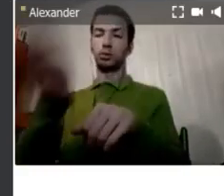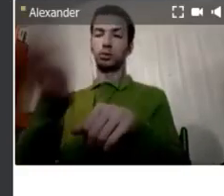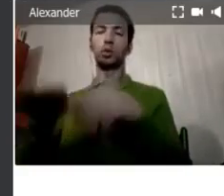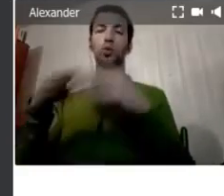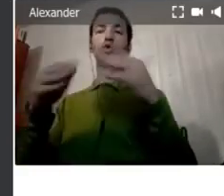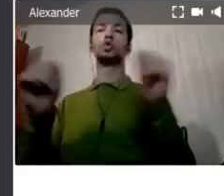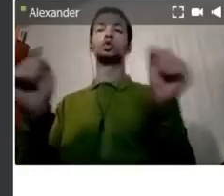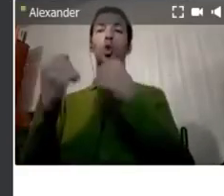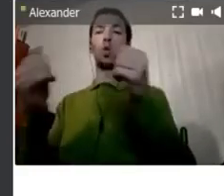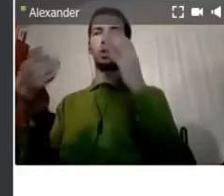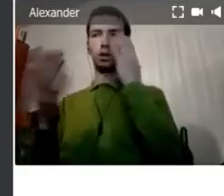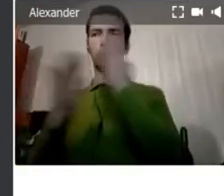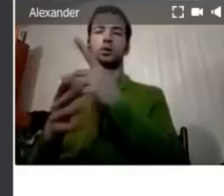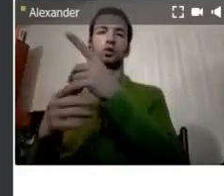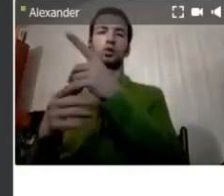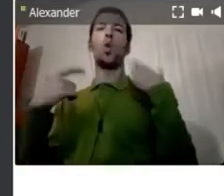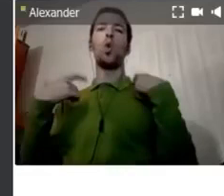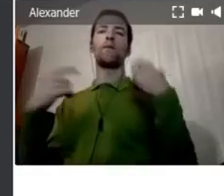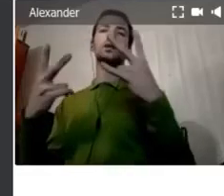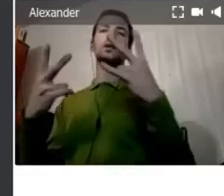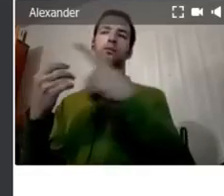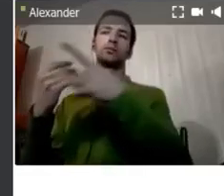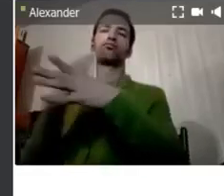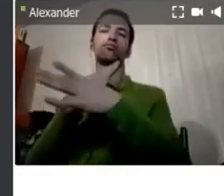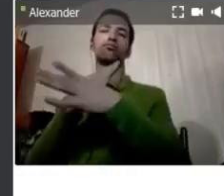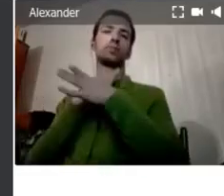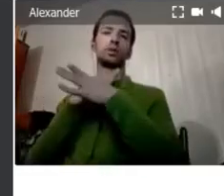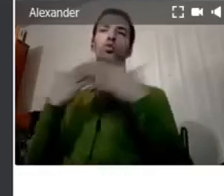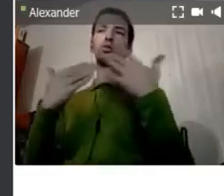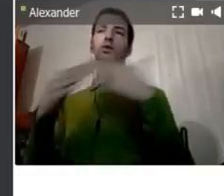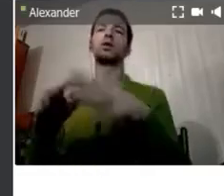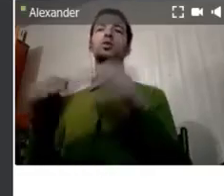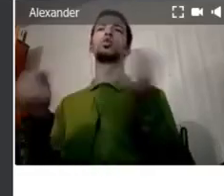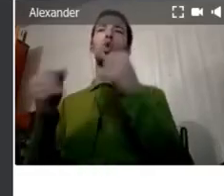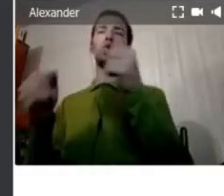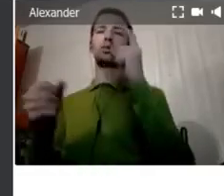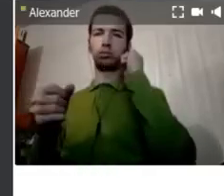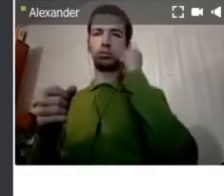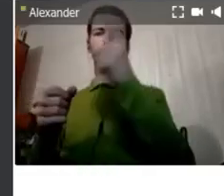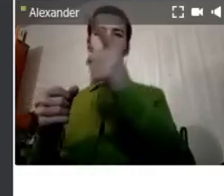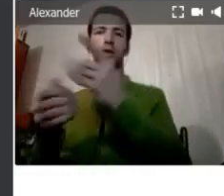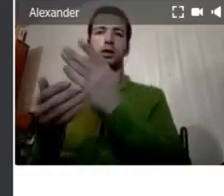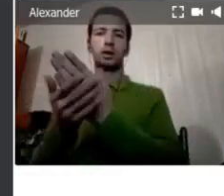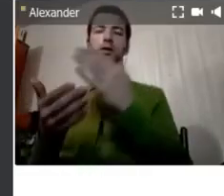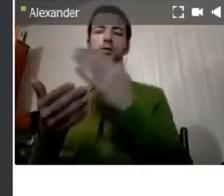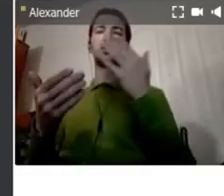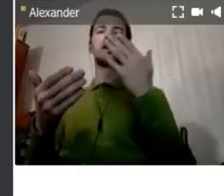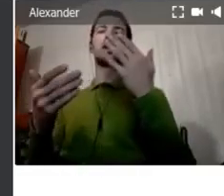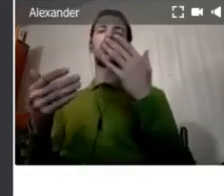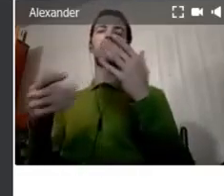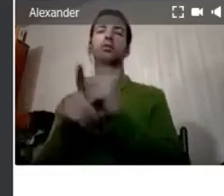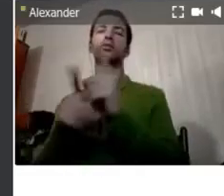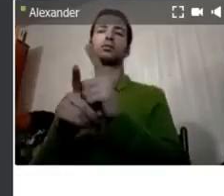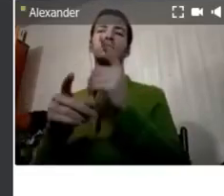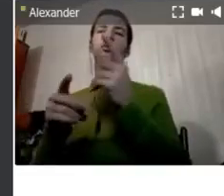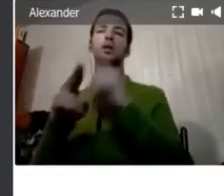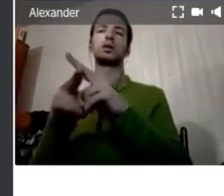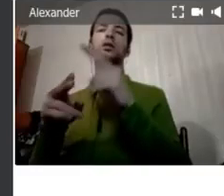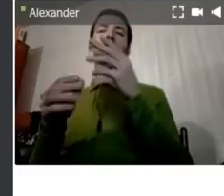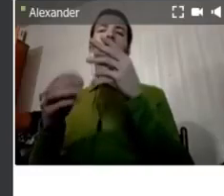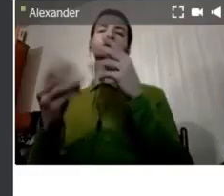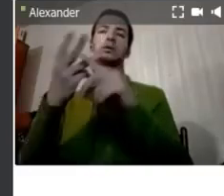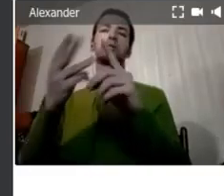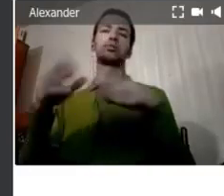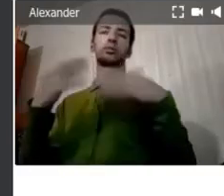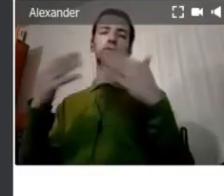хотя бы немножко про лидерскую тоже надо. Вот, и мы просто весь наш этот полет, мы его поддерживаем.